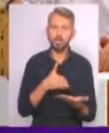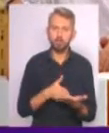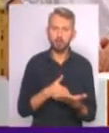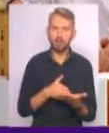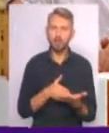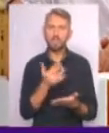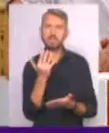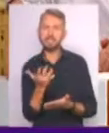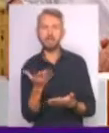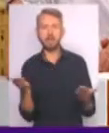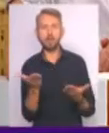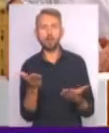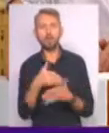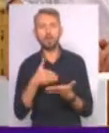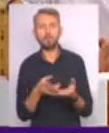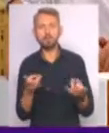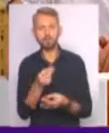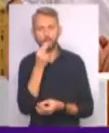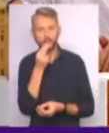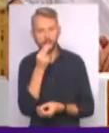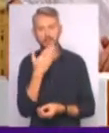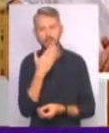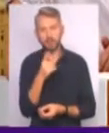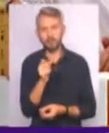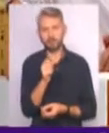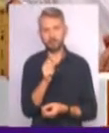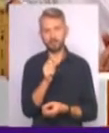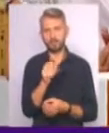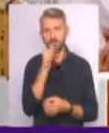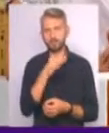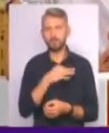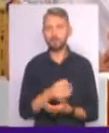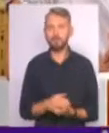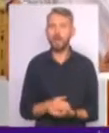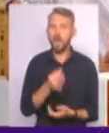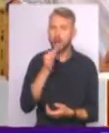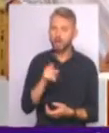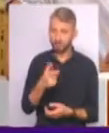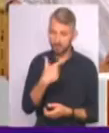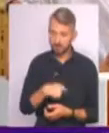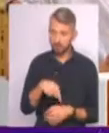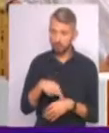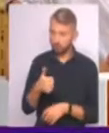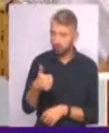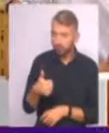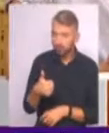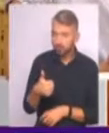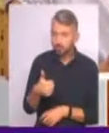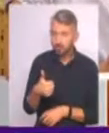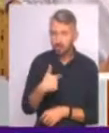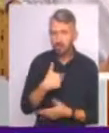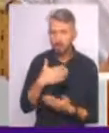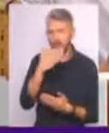і якого потрібно його їсти? Дякую за запитання. Пані Галино, скажіть, ви себе добре почуваєте? Я не маю на